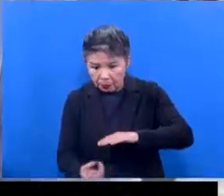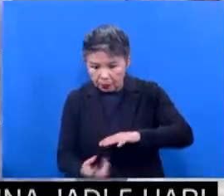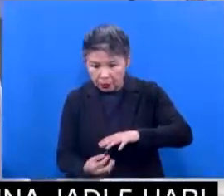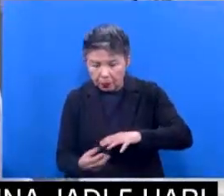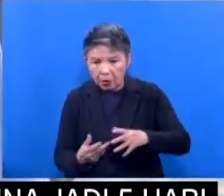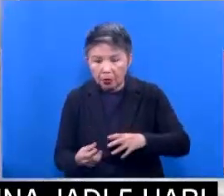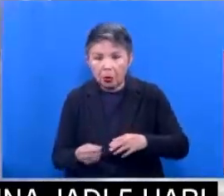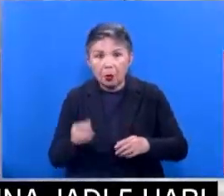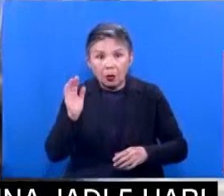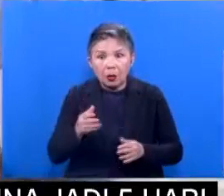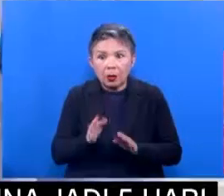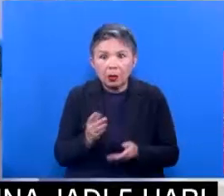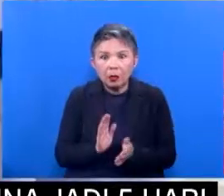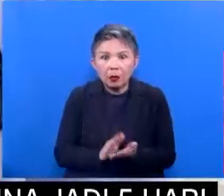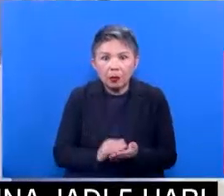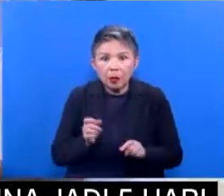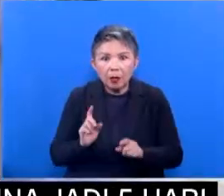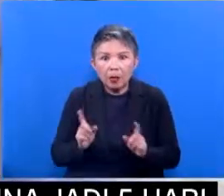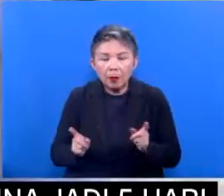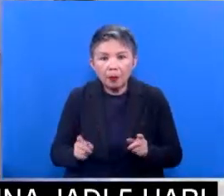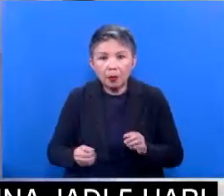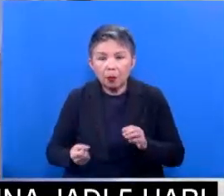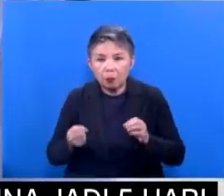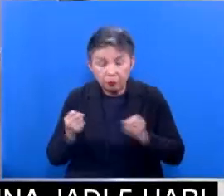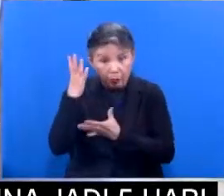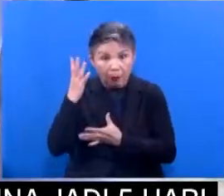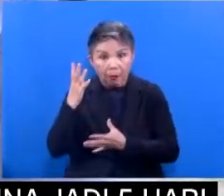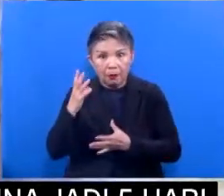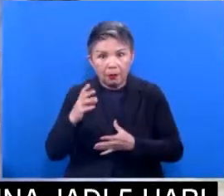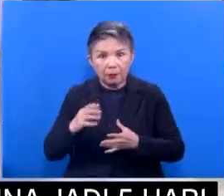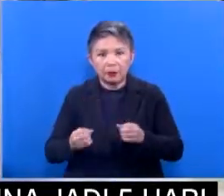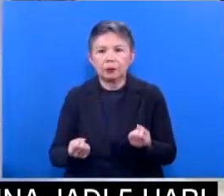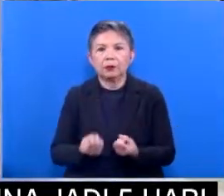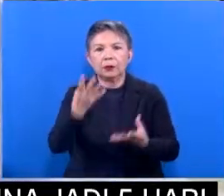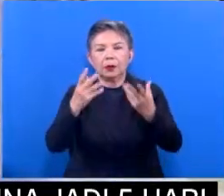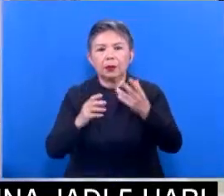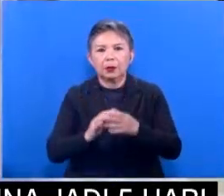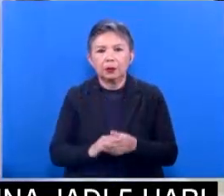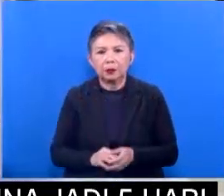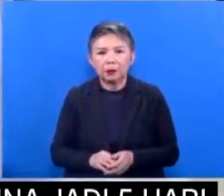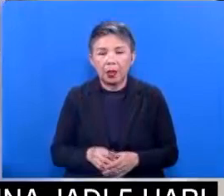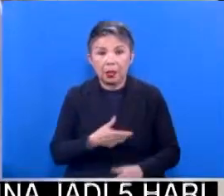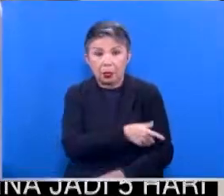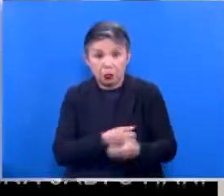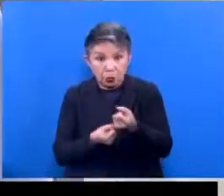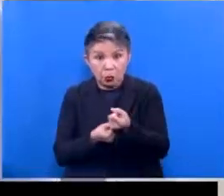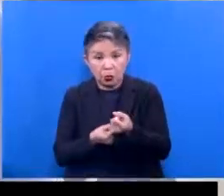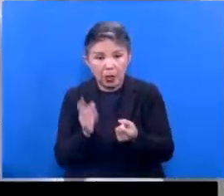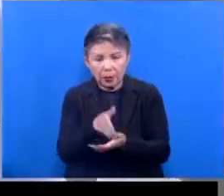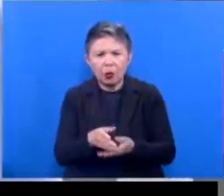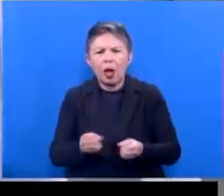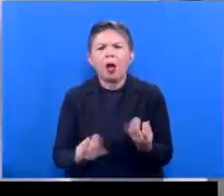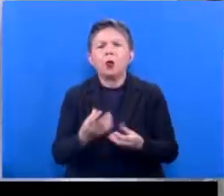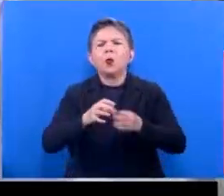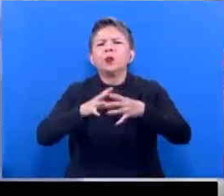belum meledak itu emang apa masih membakar besar. Saya sudah lama-lama pas datang pemadam itu sudah besar apinya,